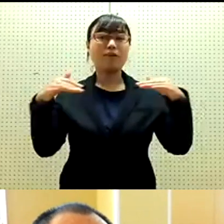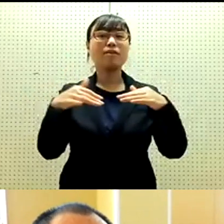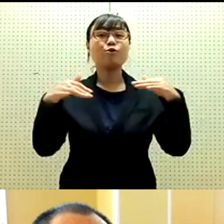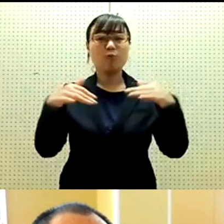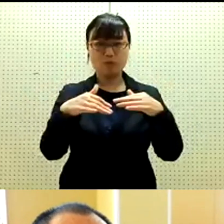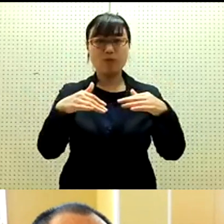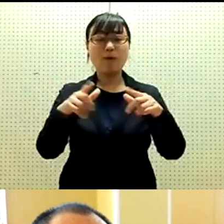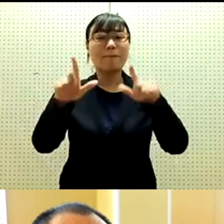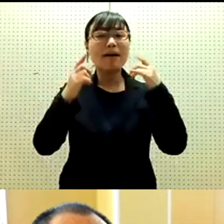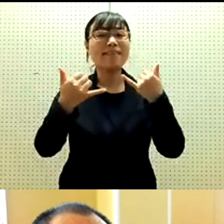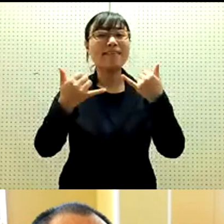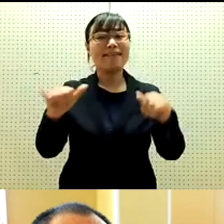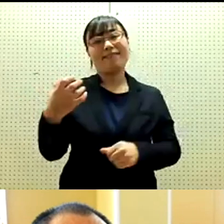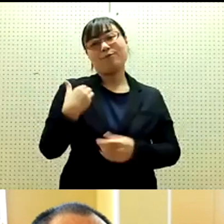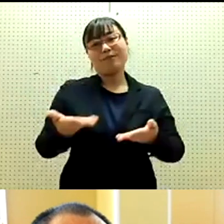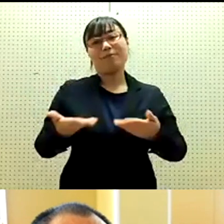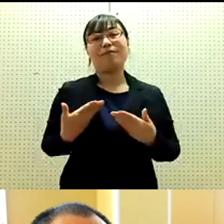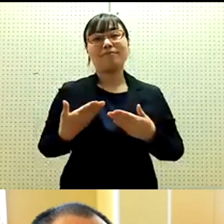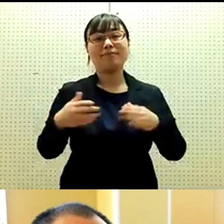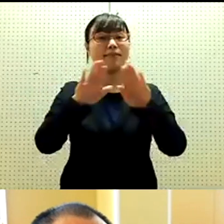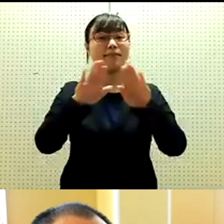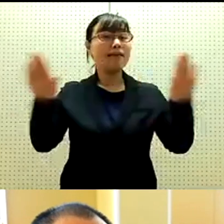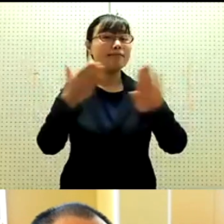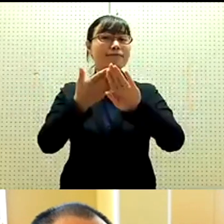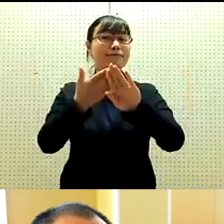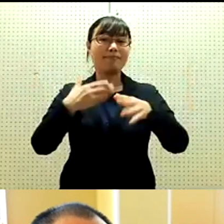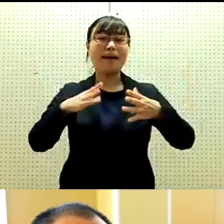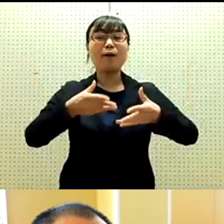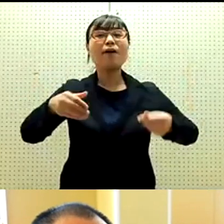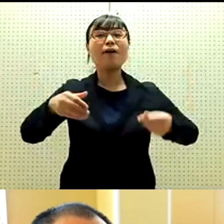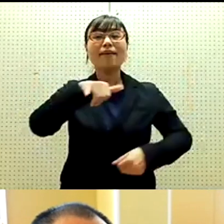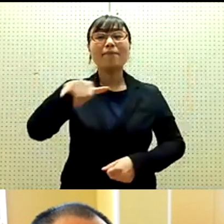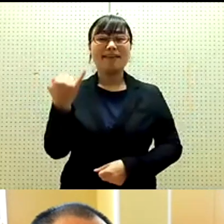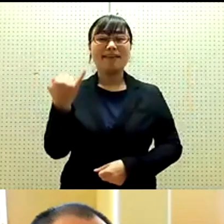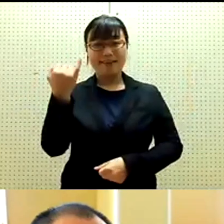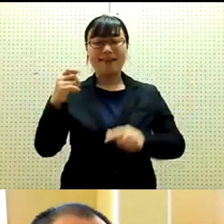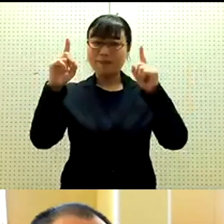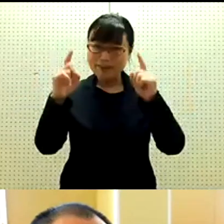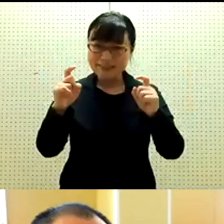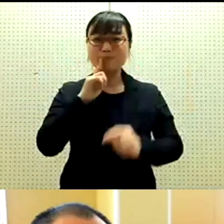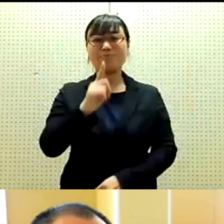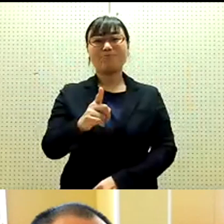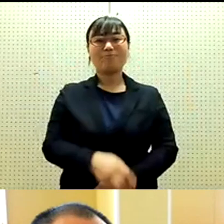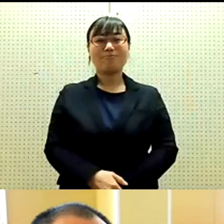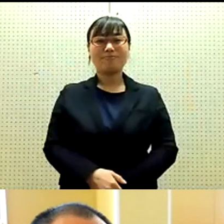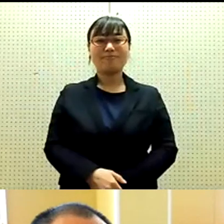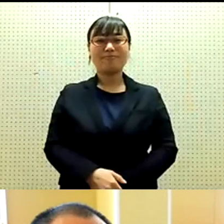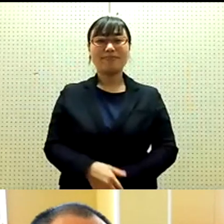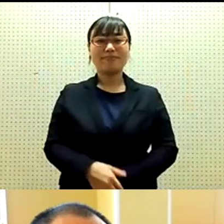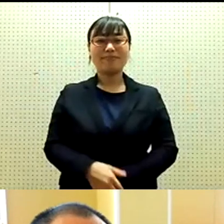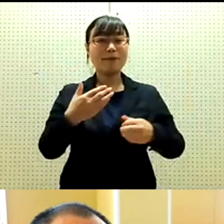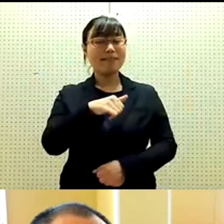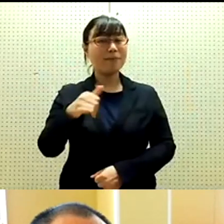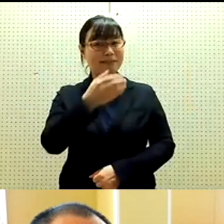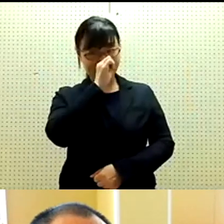。開催にあたり渡部教育長よりご挨拶を申し上げます。それでは渡部教育長、よ